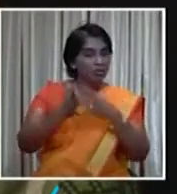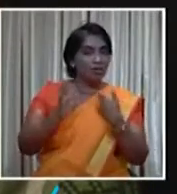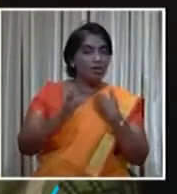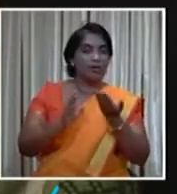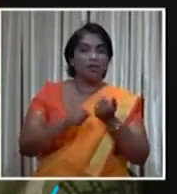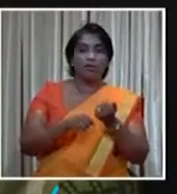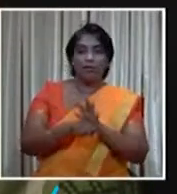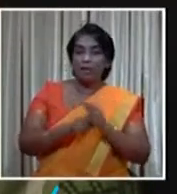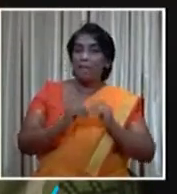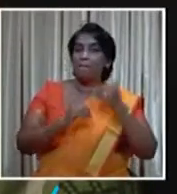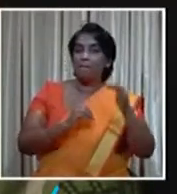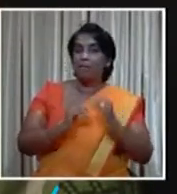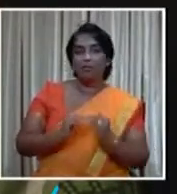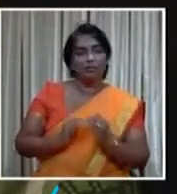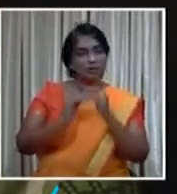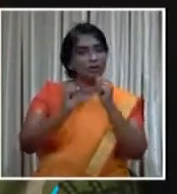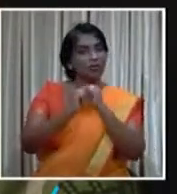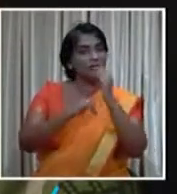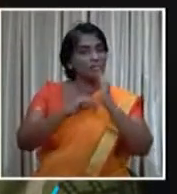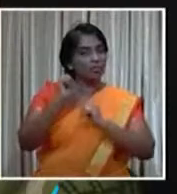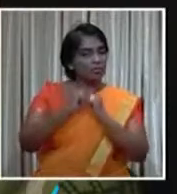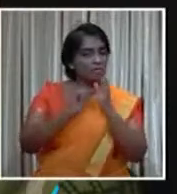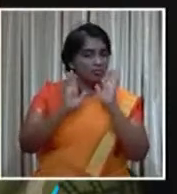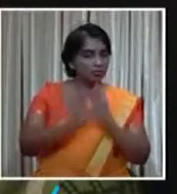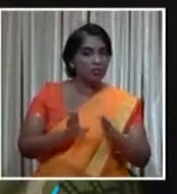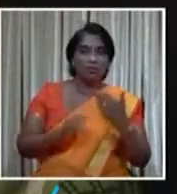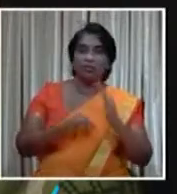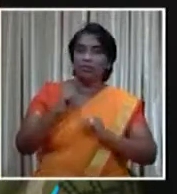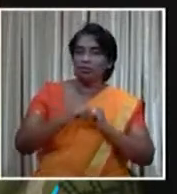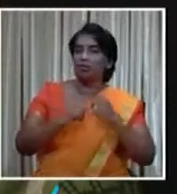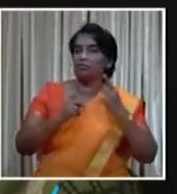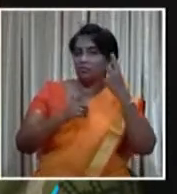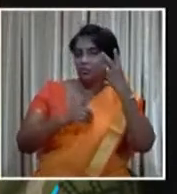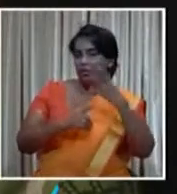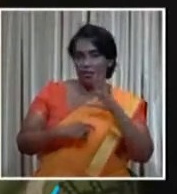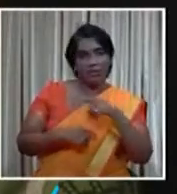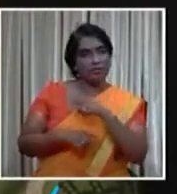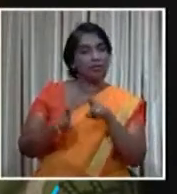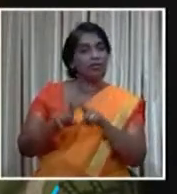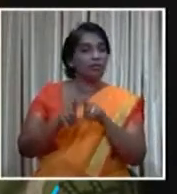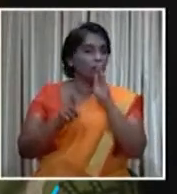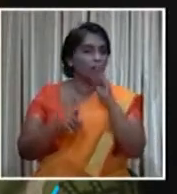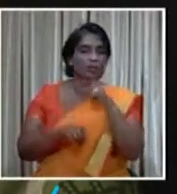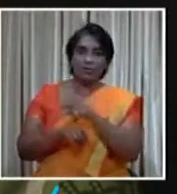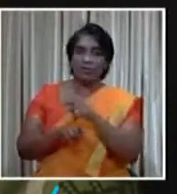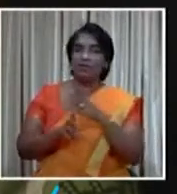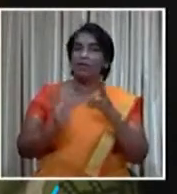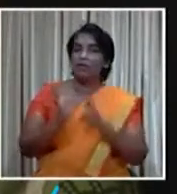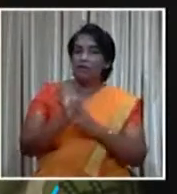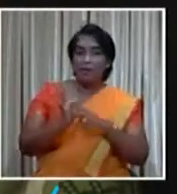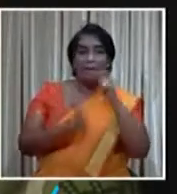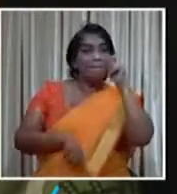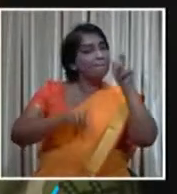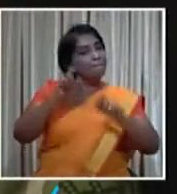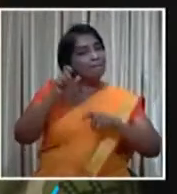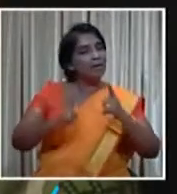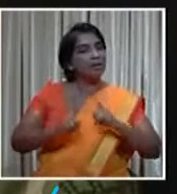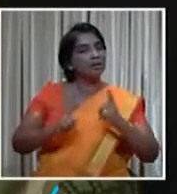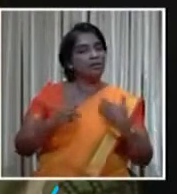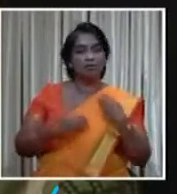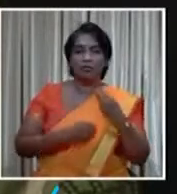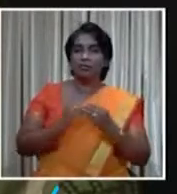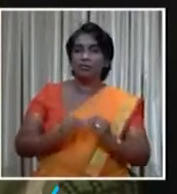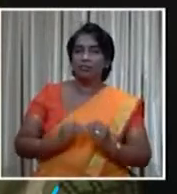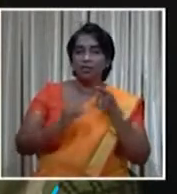කොවිඩ් ආර්ථිකය ගොඩනැගීමේ ක්‍රියාවලිය උදෙසා ගන්නා ලද පියවර කිහිපයක් තිබෙනවා. එනම් ග්‍රාමීය ජනතාවගේ ජීවනෝපායන්